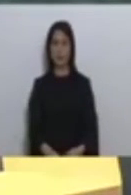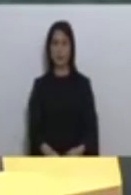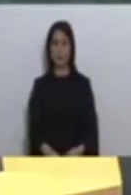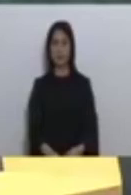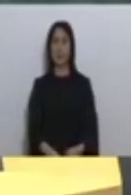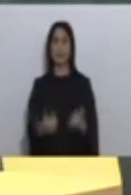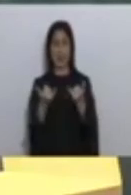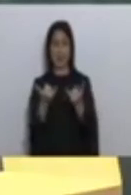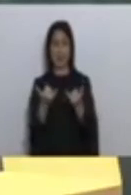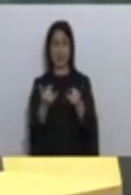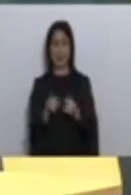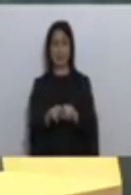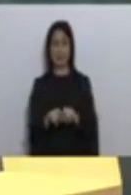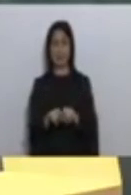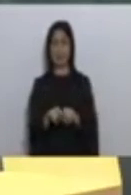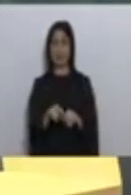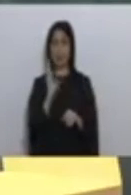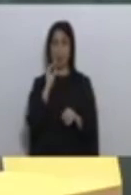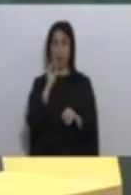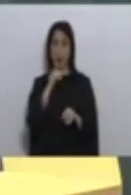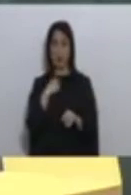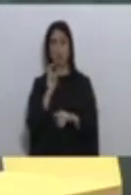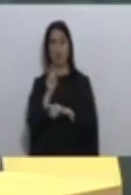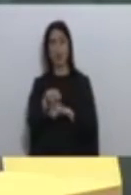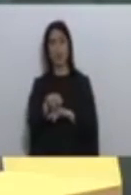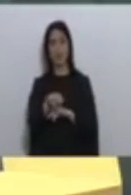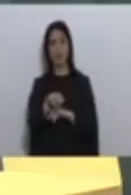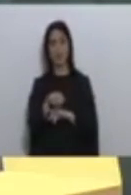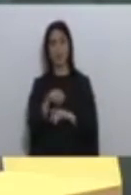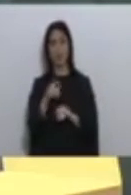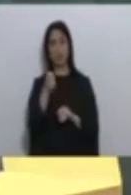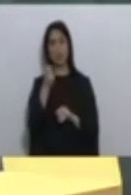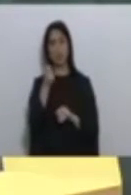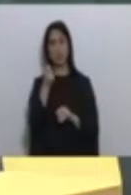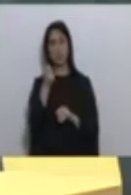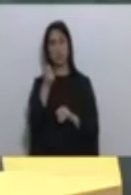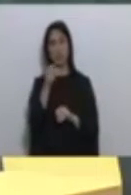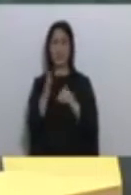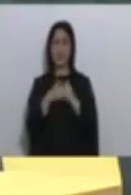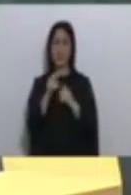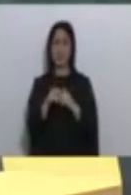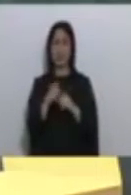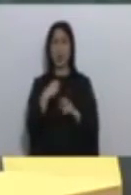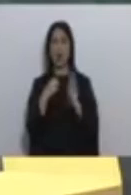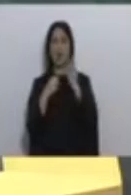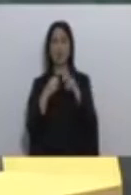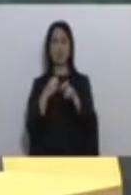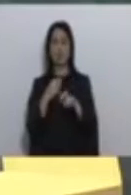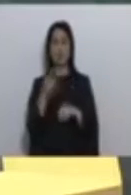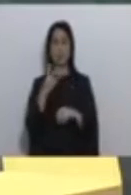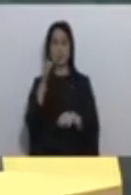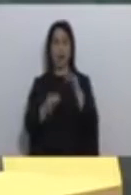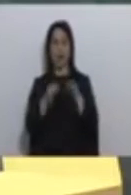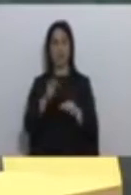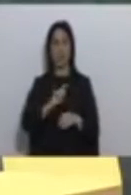აი ეხლაც რო შევალთო ის გვირჩევნია ცოტა დაისაჯოსო და რო შევალთ უნდა